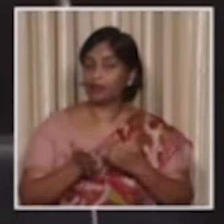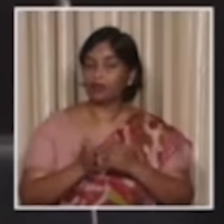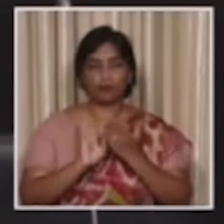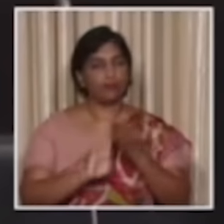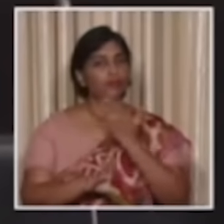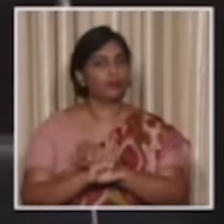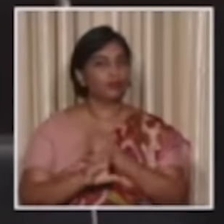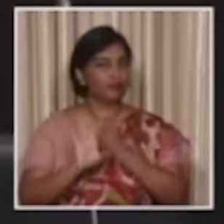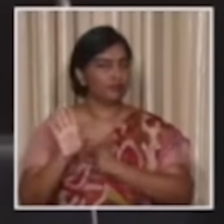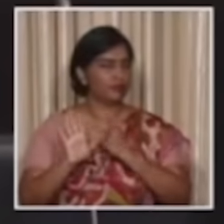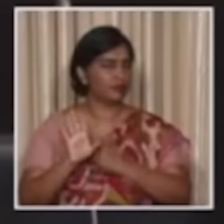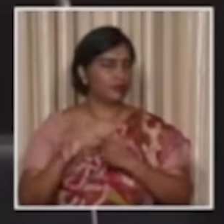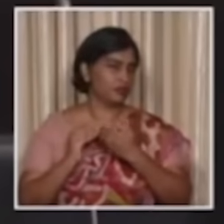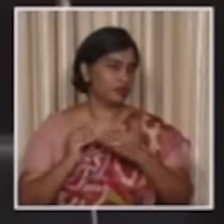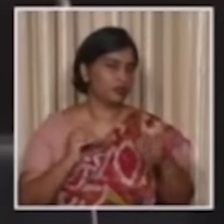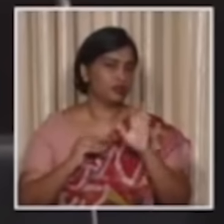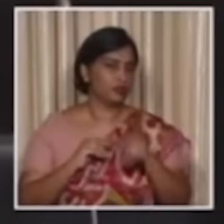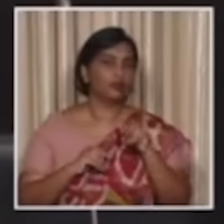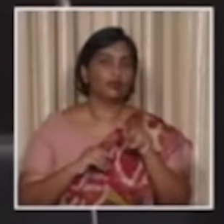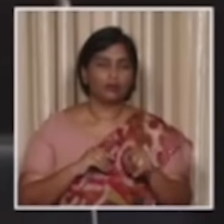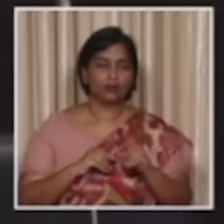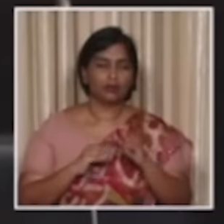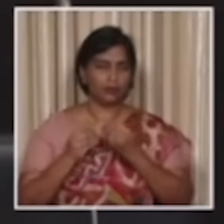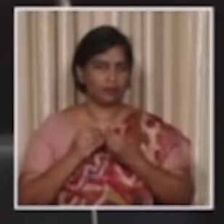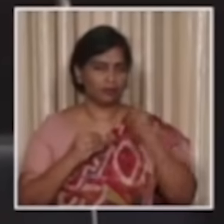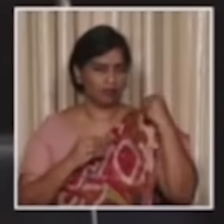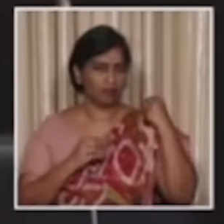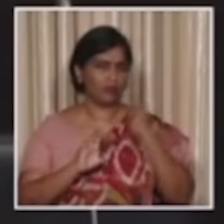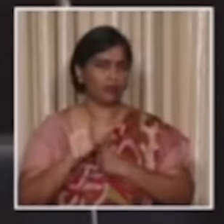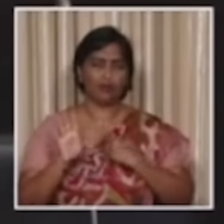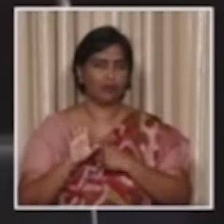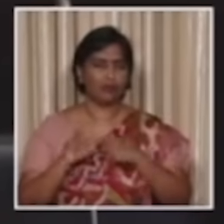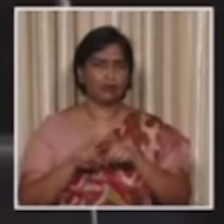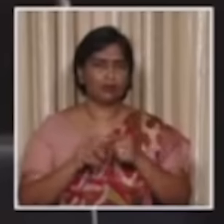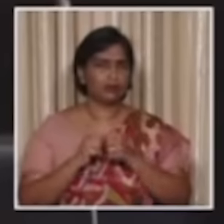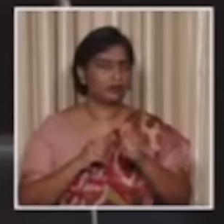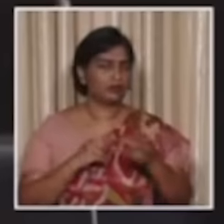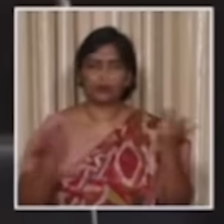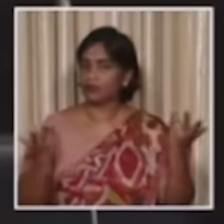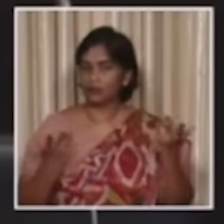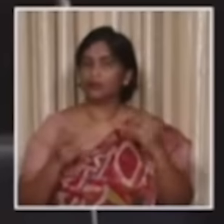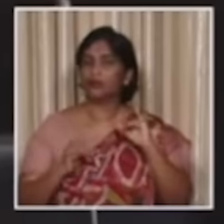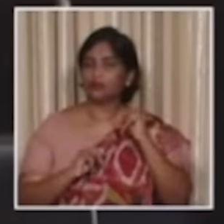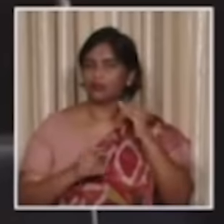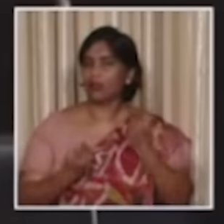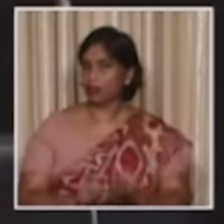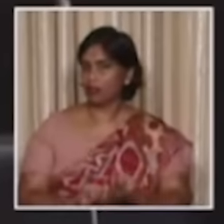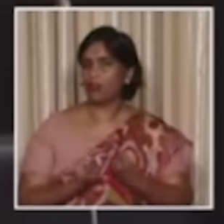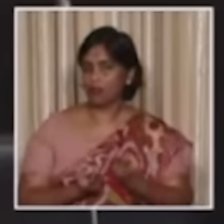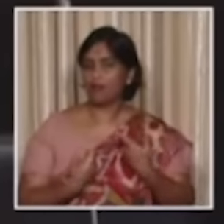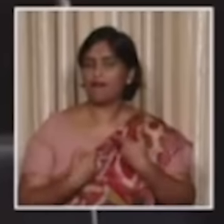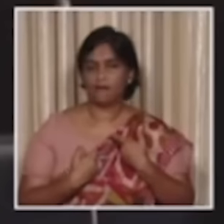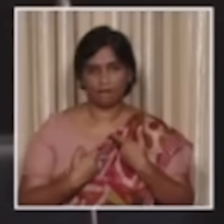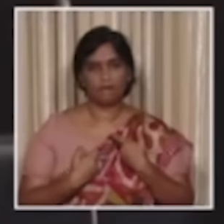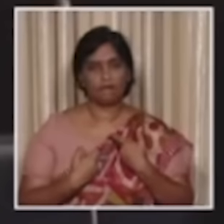had this serious breakdown in our health system. All of us must admit that. So mama me gara